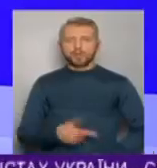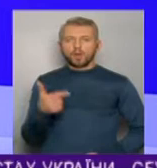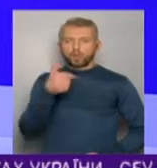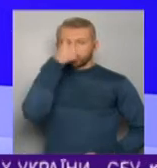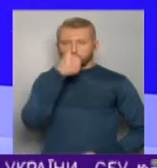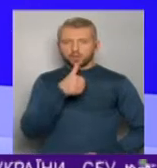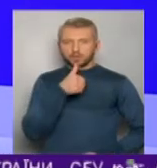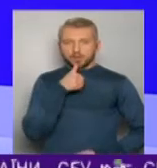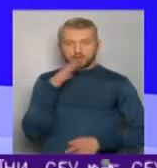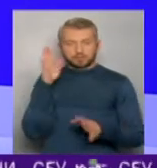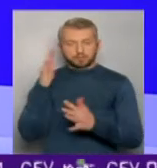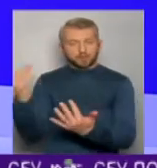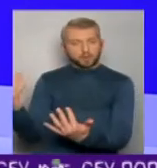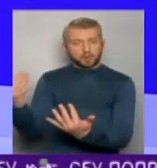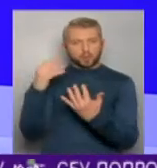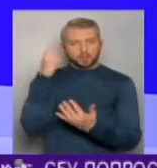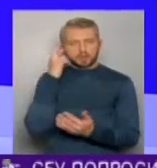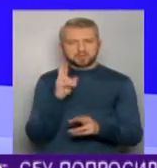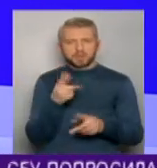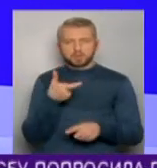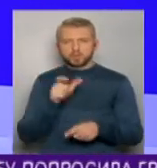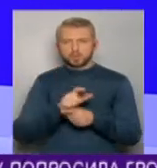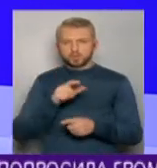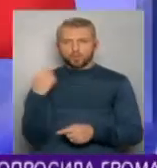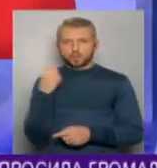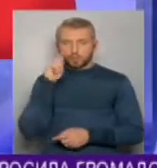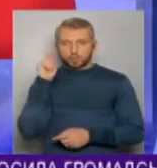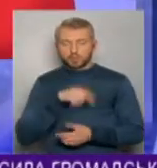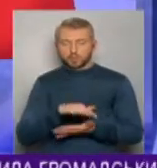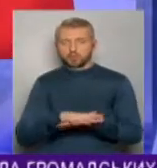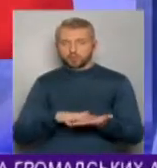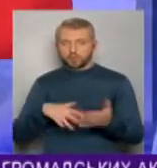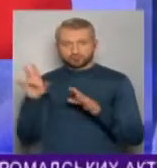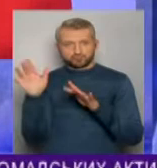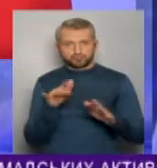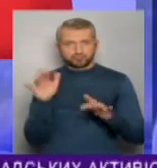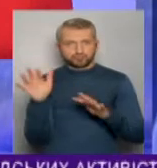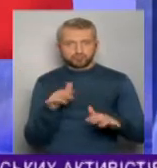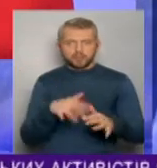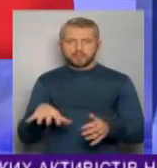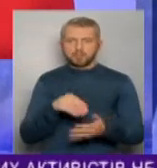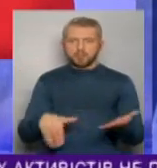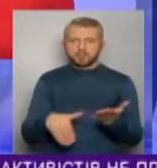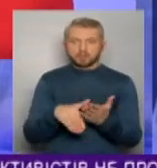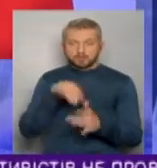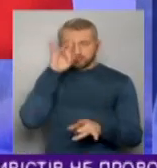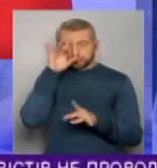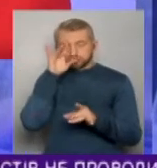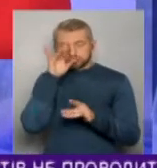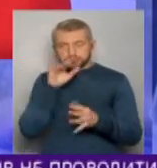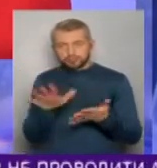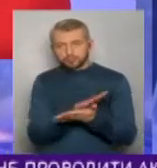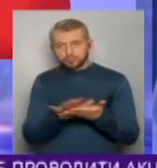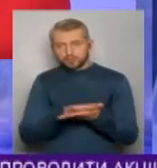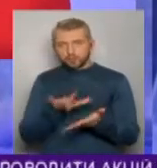Циклон. Київ, як і більшість областей України, продовжує засипати снігом. Тим часом усіма засобами та методами долають наслідки негоди